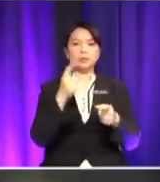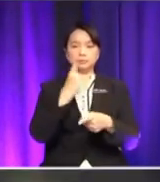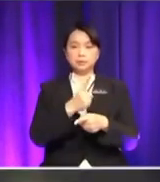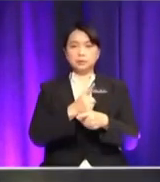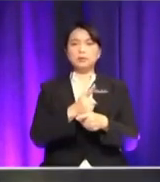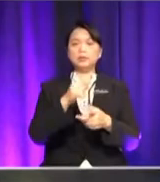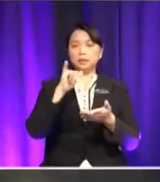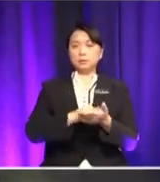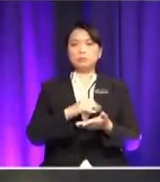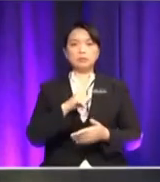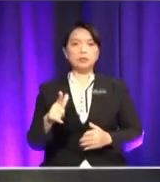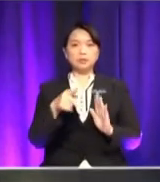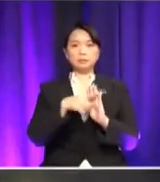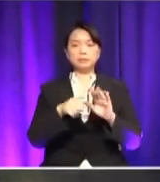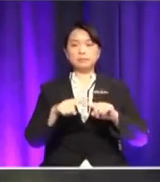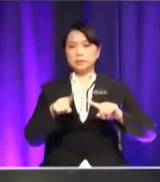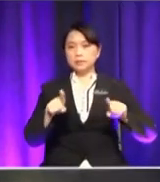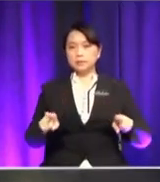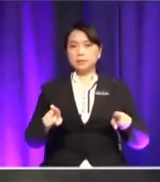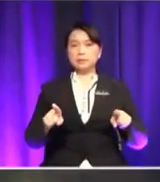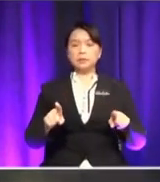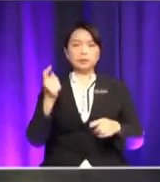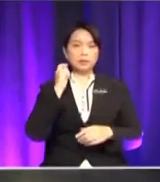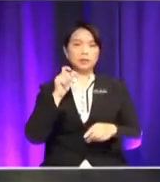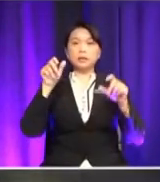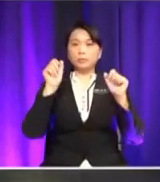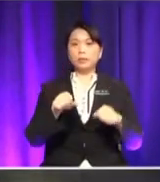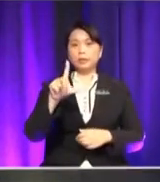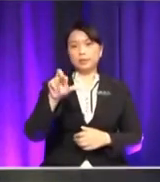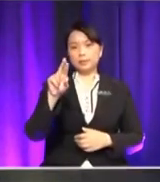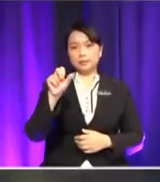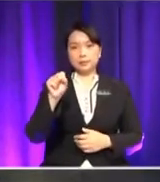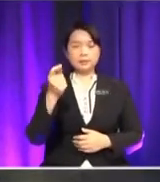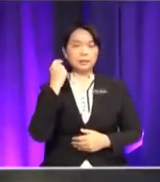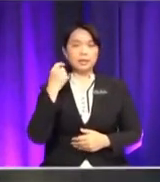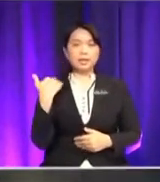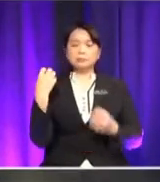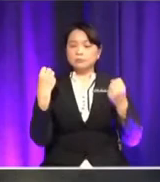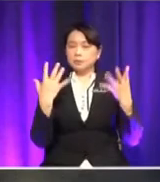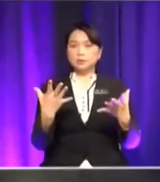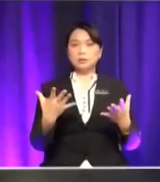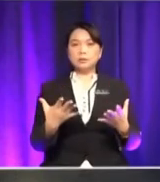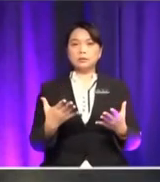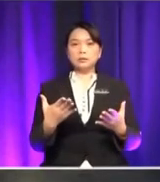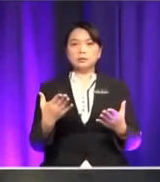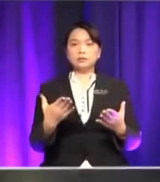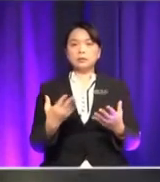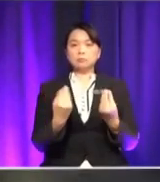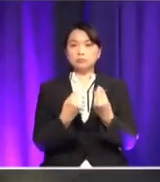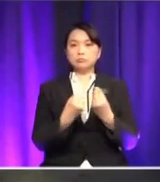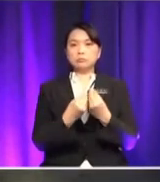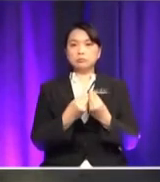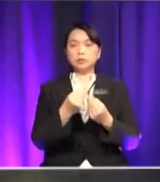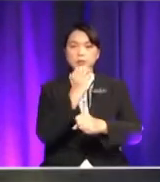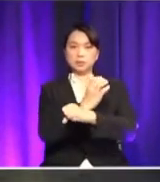perbedaan Ayang beli laras tadi dia ada banyak seab ilangin kacanya adalah paint so kalau murid